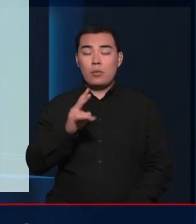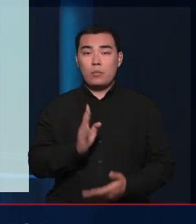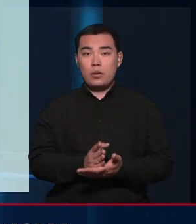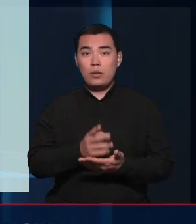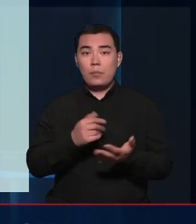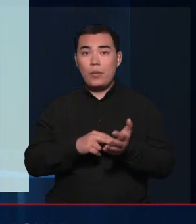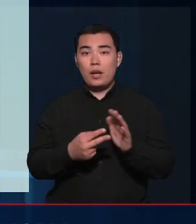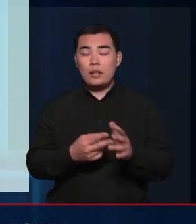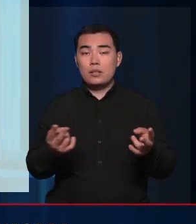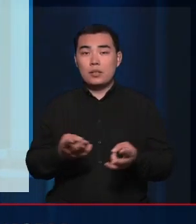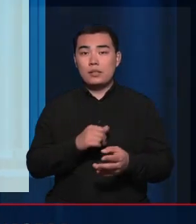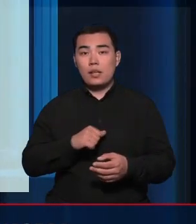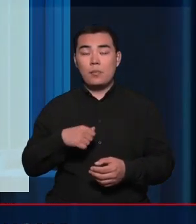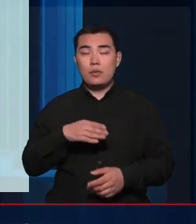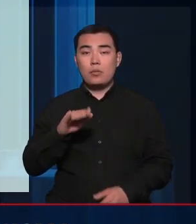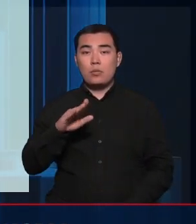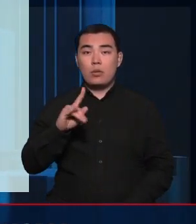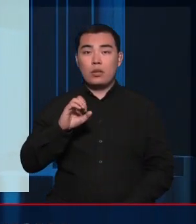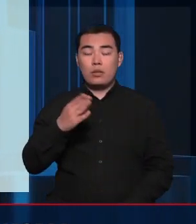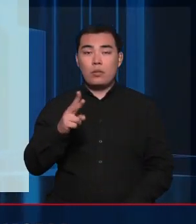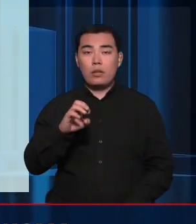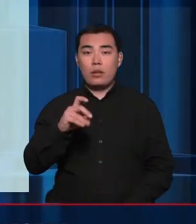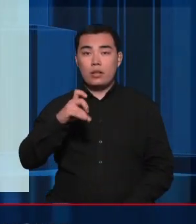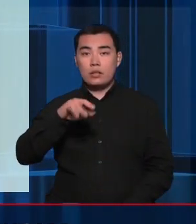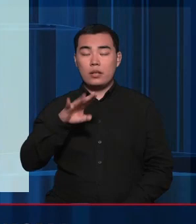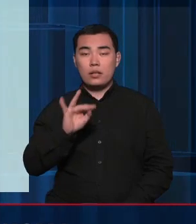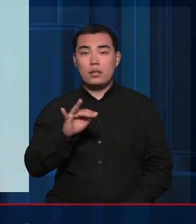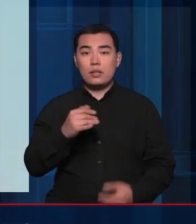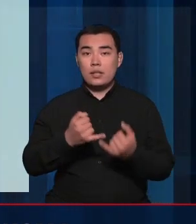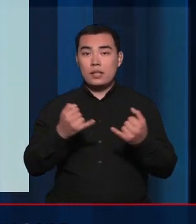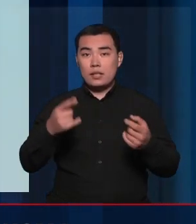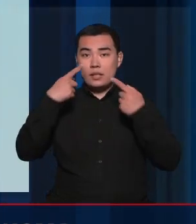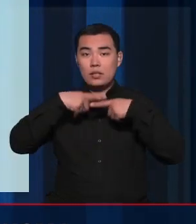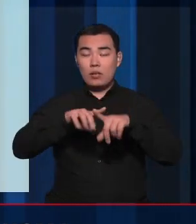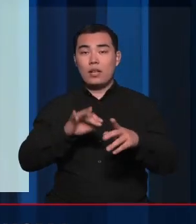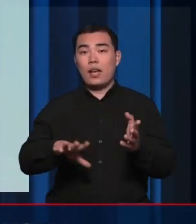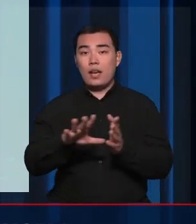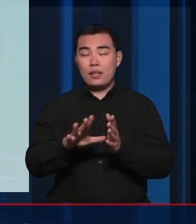бюджетная программа по обеспечению туристических локаций инженерной инфраструктурой, в том числе